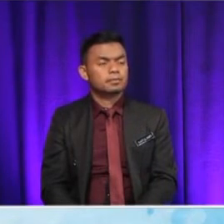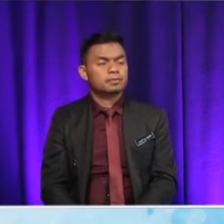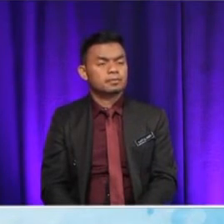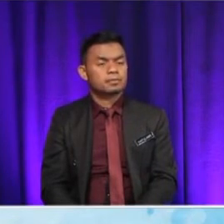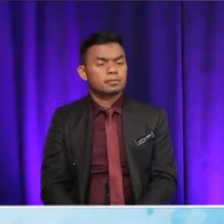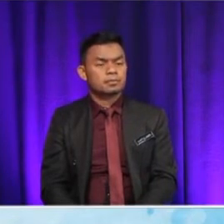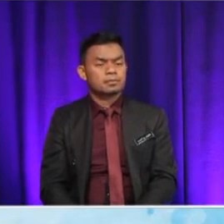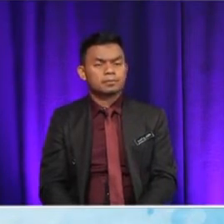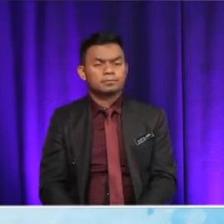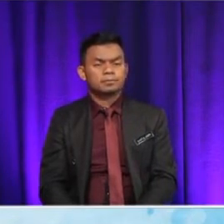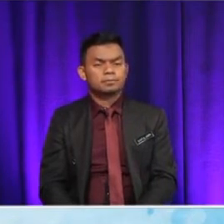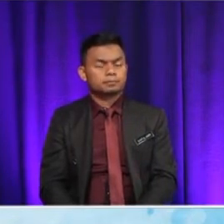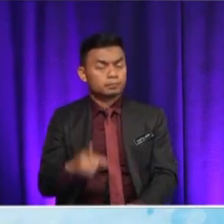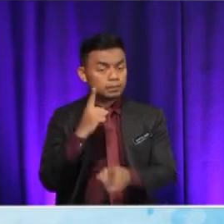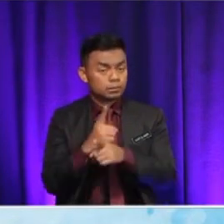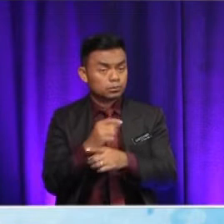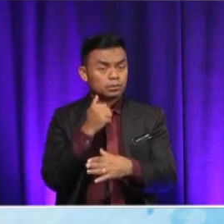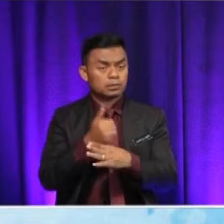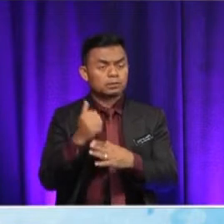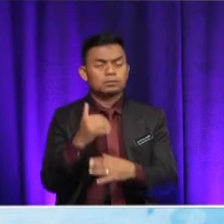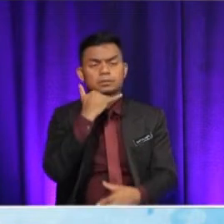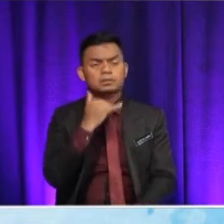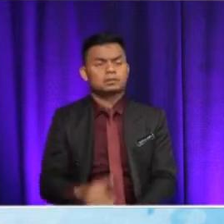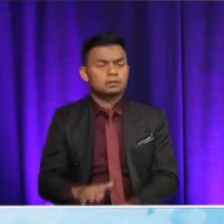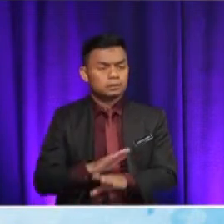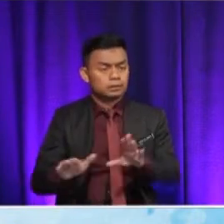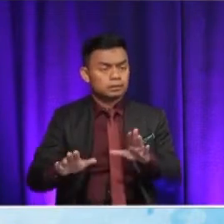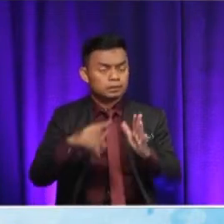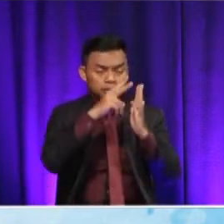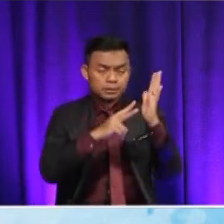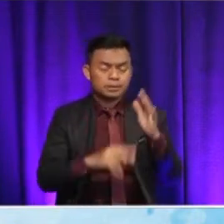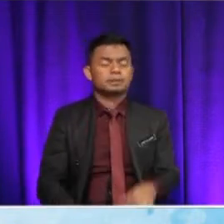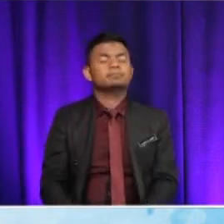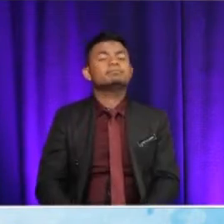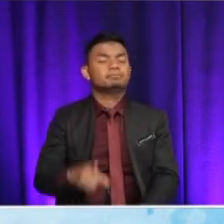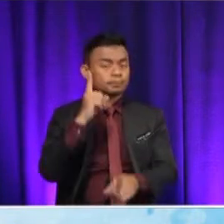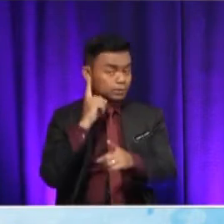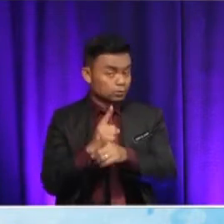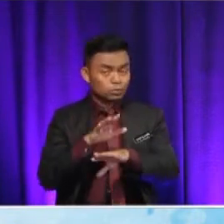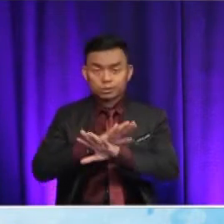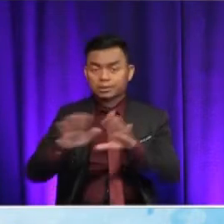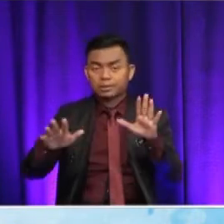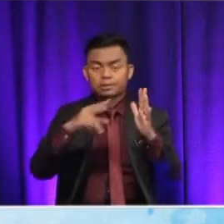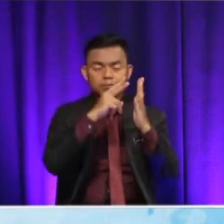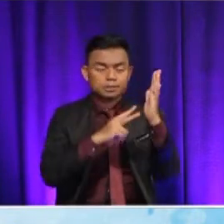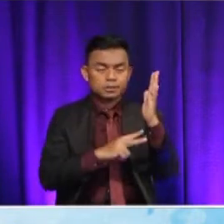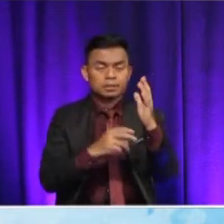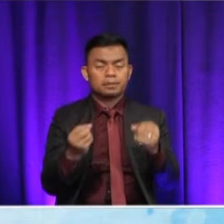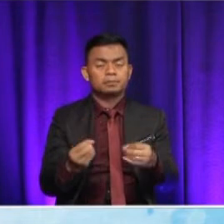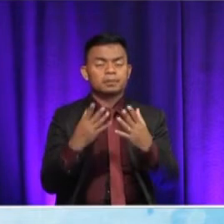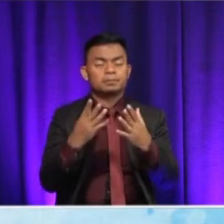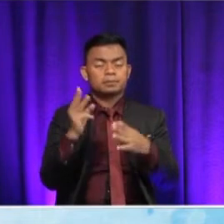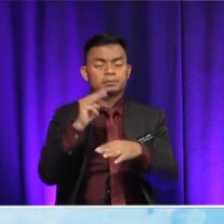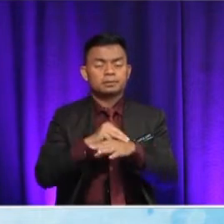Okey, betul ke salah? Tak ada bacaan. Terima kasih Syafiq. Memang tak ada bacaan berapa meter air, berapa padu air dia